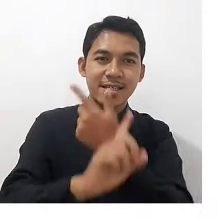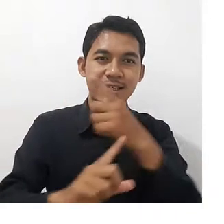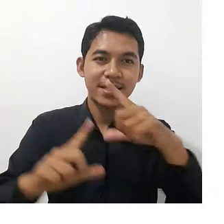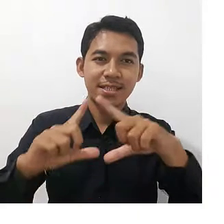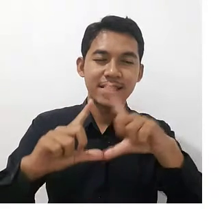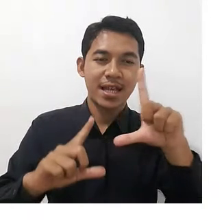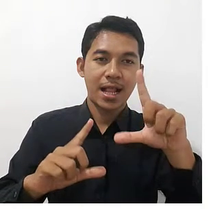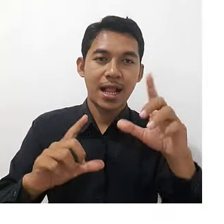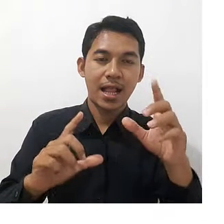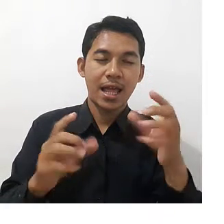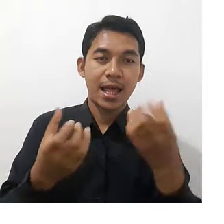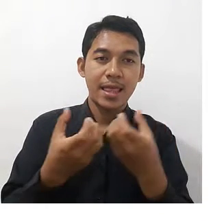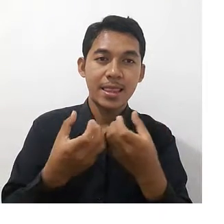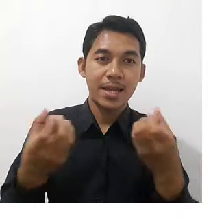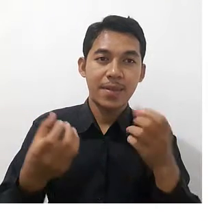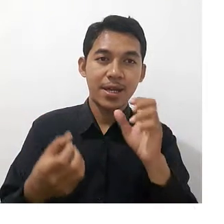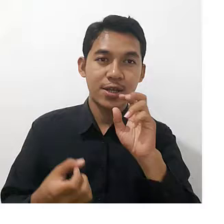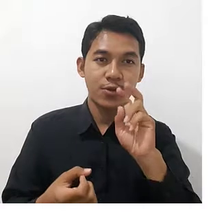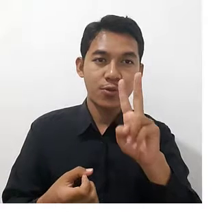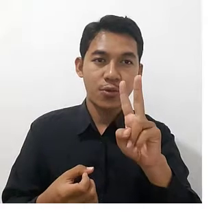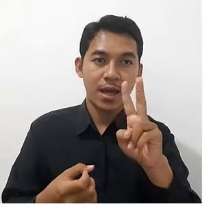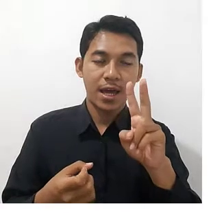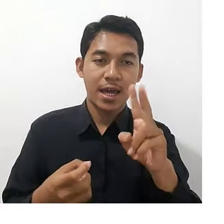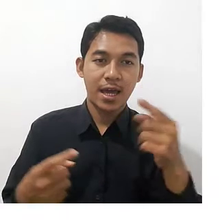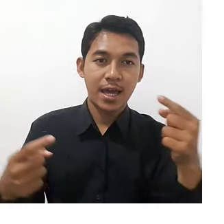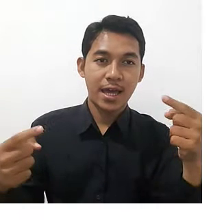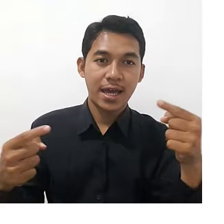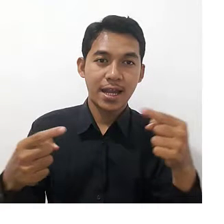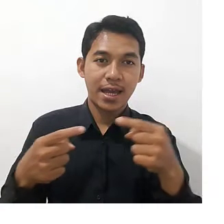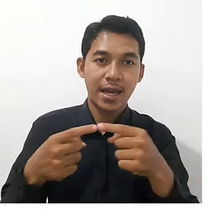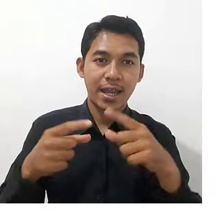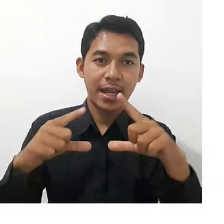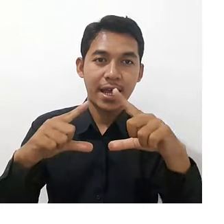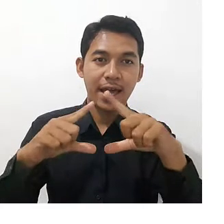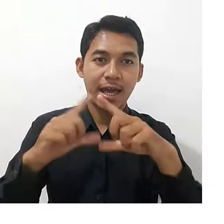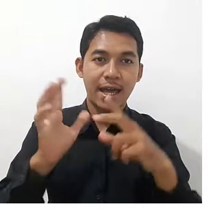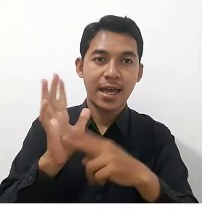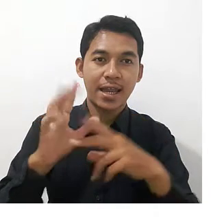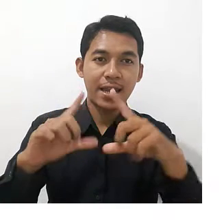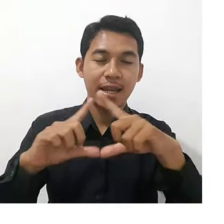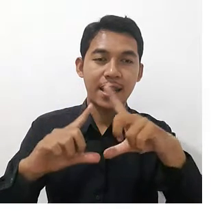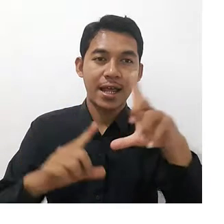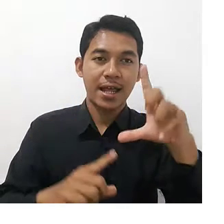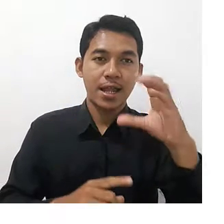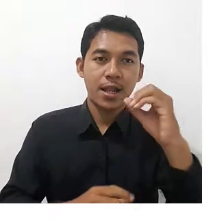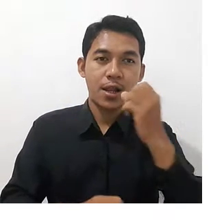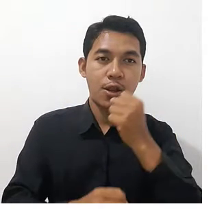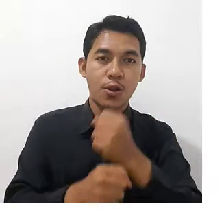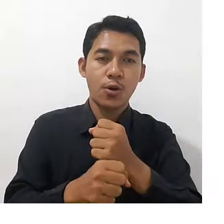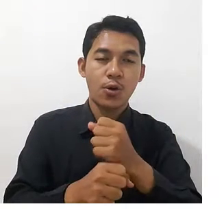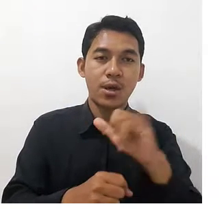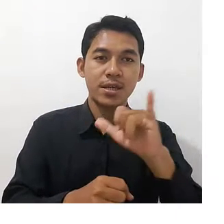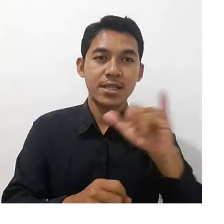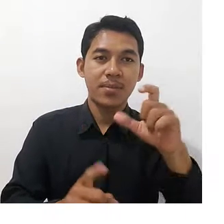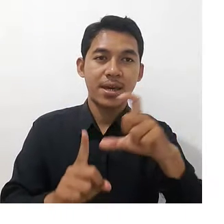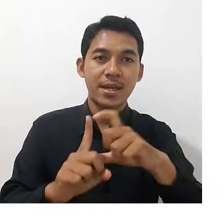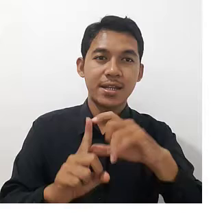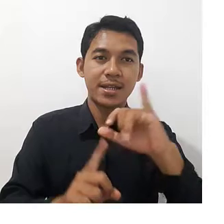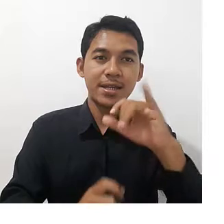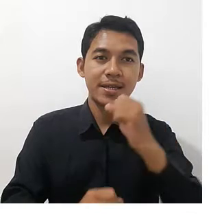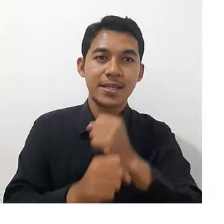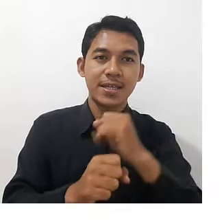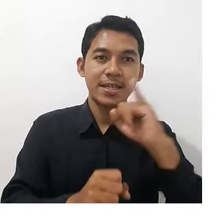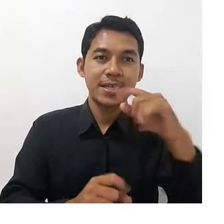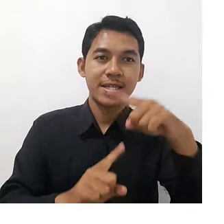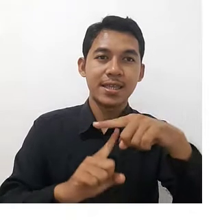dua, yaitu ada rangkaian analog sama rangkaian digital. Nah, kalau untuk rangkaian analog, dia digunakan untuk mengolah